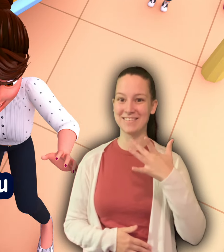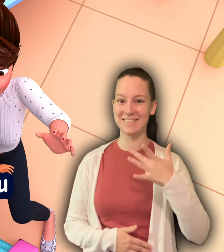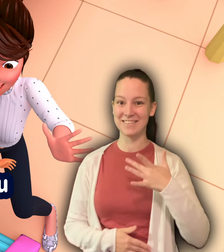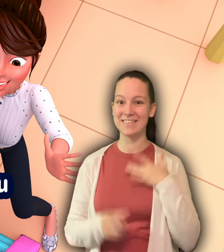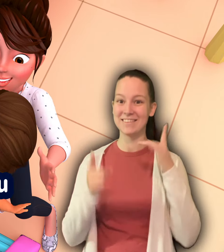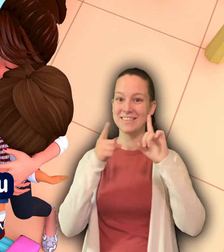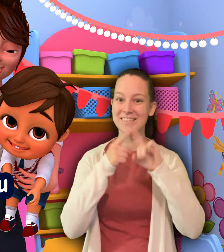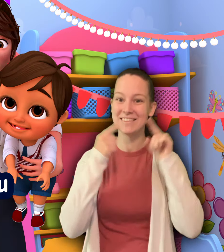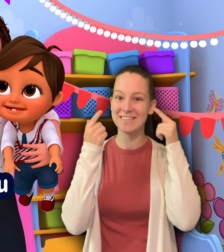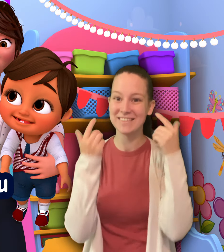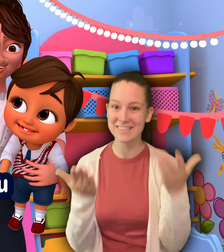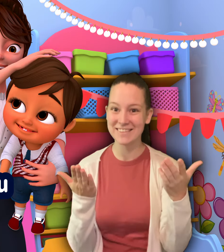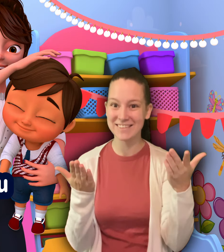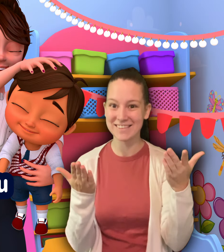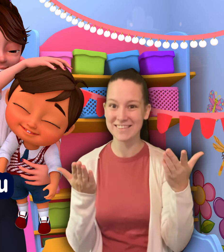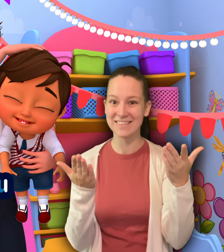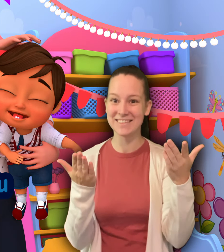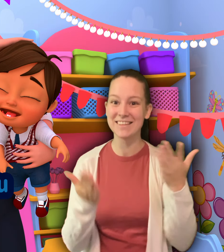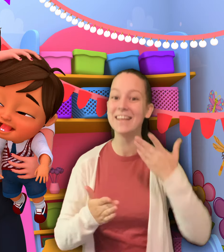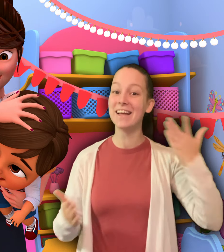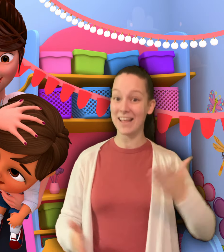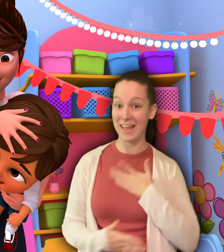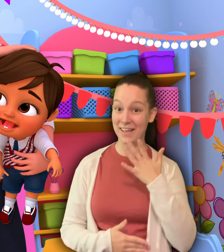誕生日おめでとう